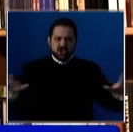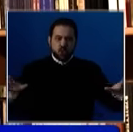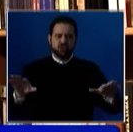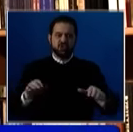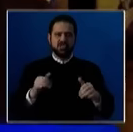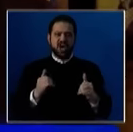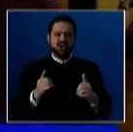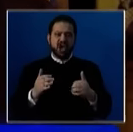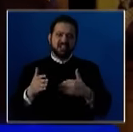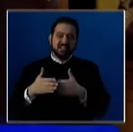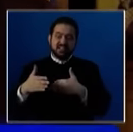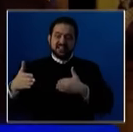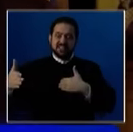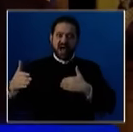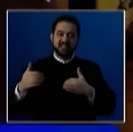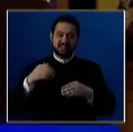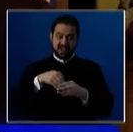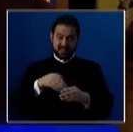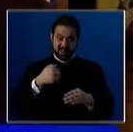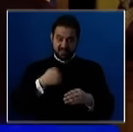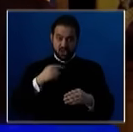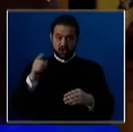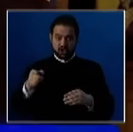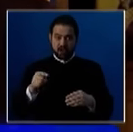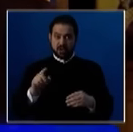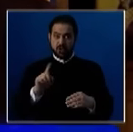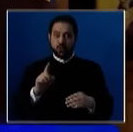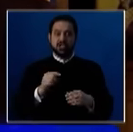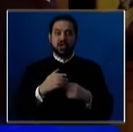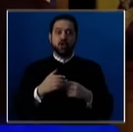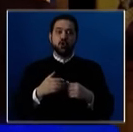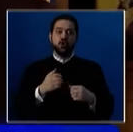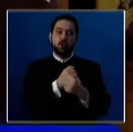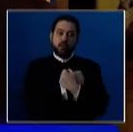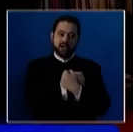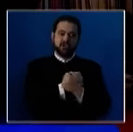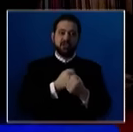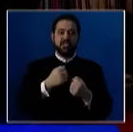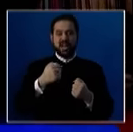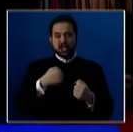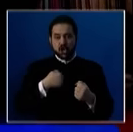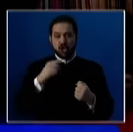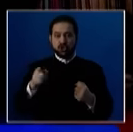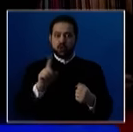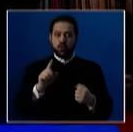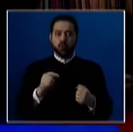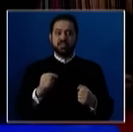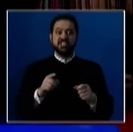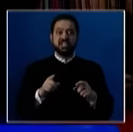el. Nu să-l iubești cât te iubești pe tine. Să-l iubești ca și cum ești tu, ca și cum ești un alt